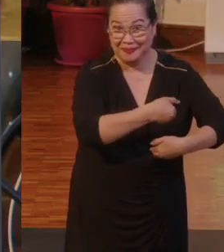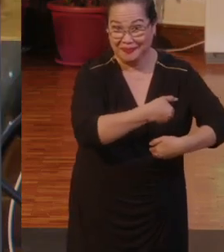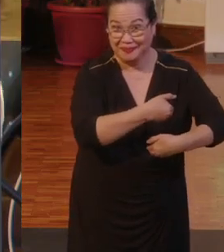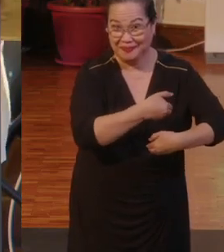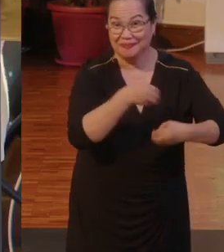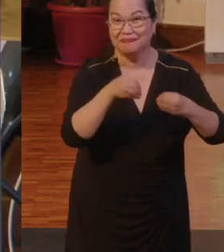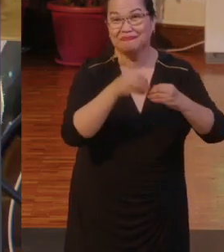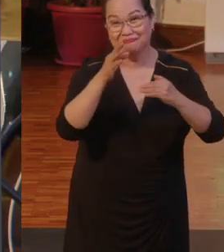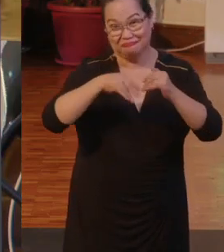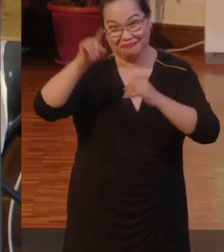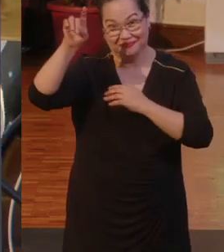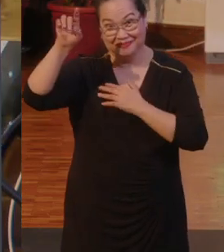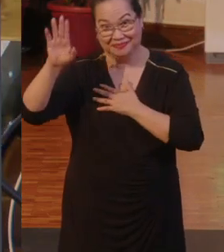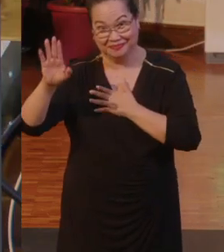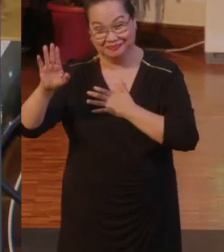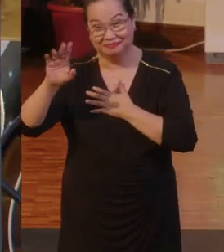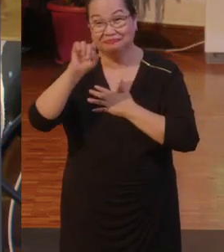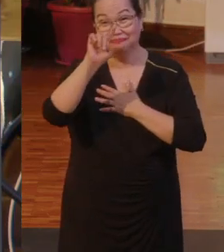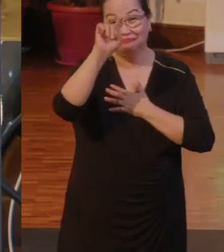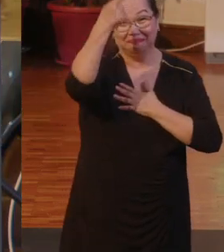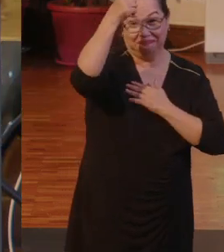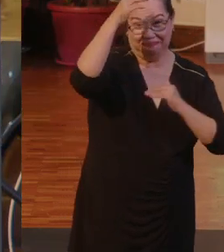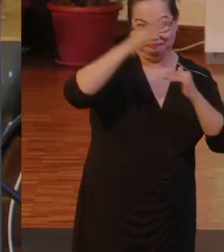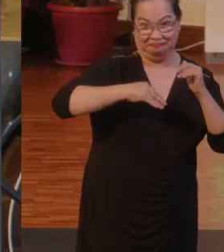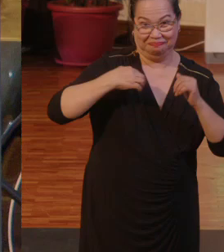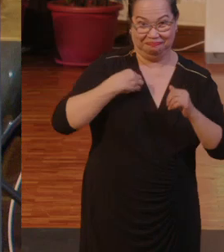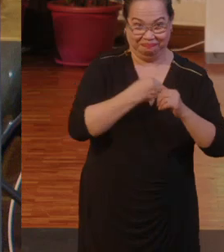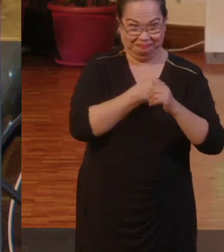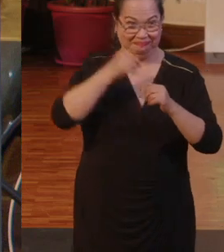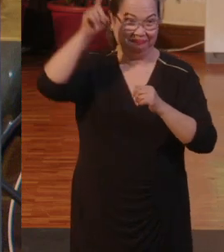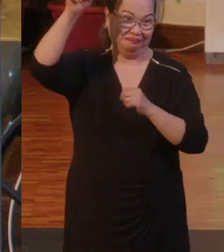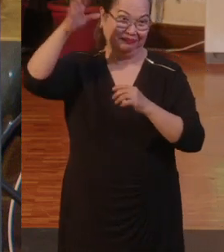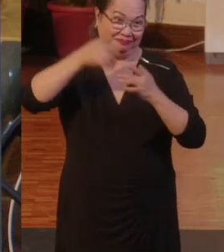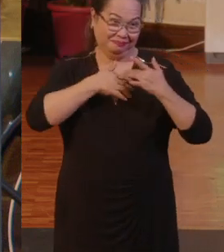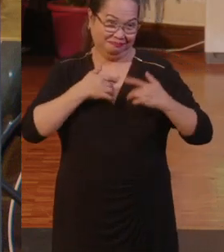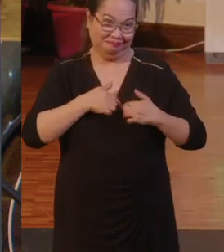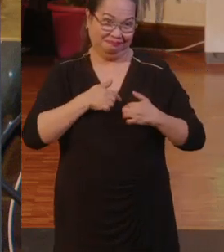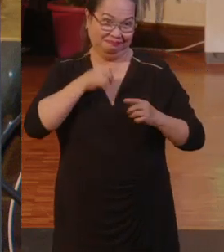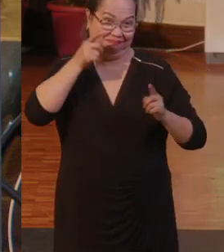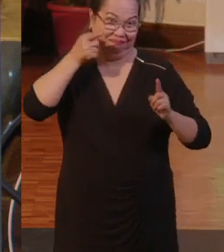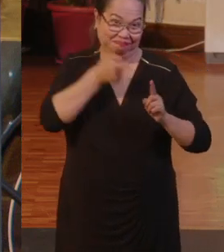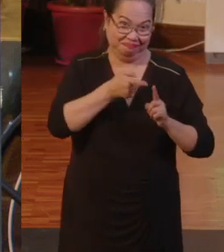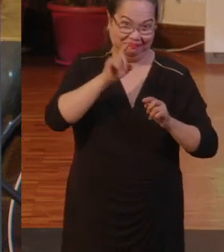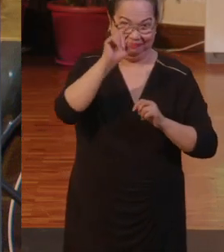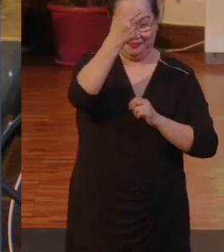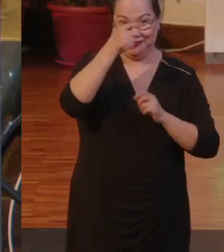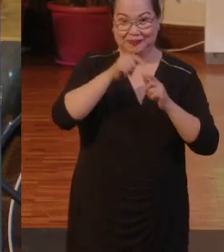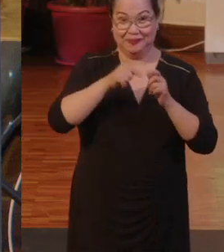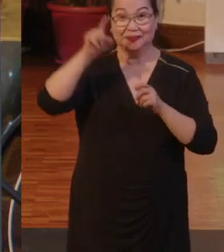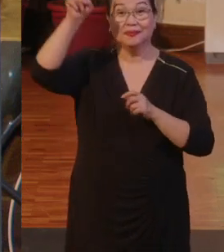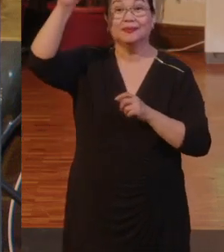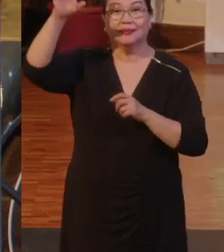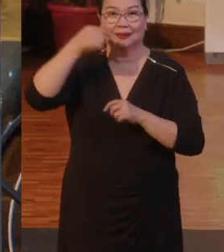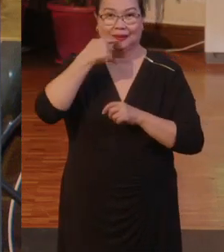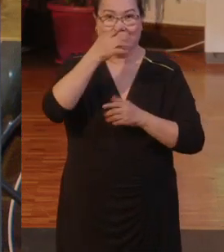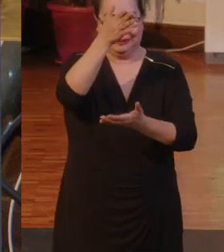buhay, di po ba mga kapatid? Maraming suliranin, maraming problema, maraming